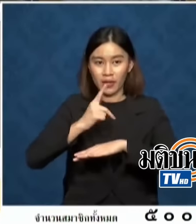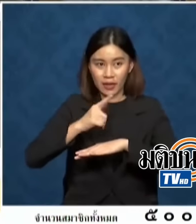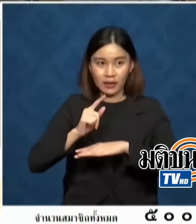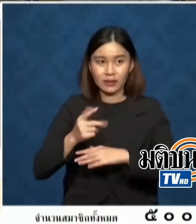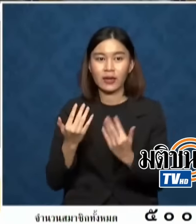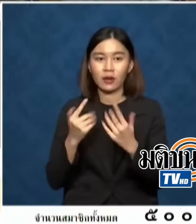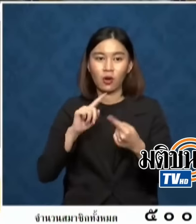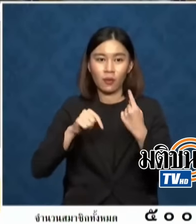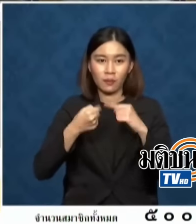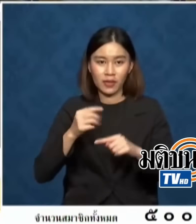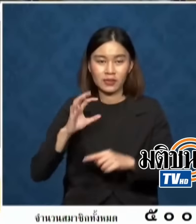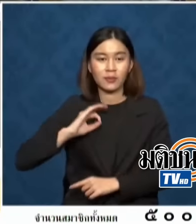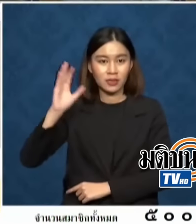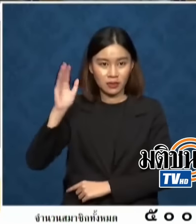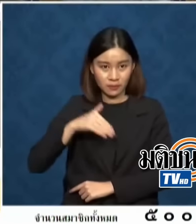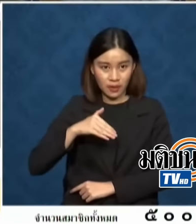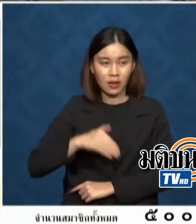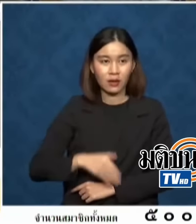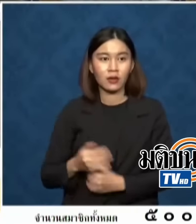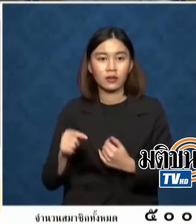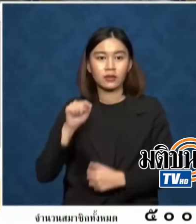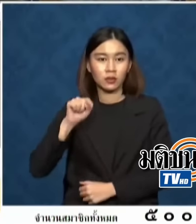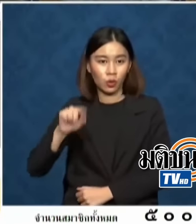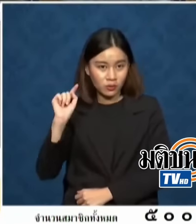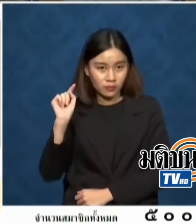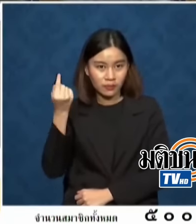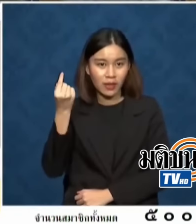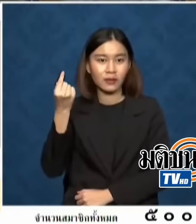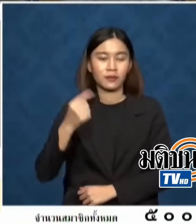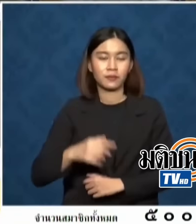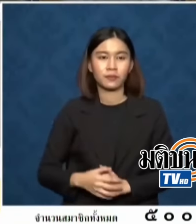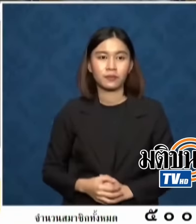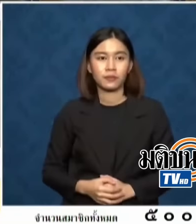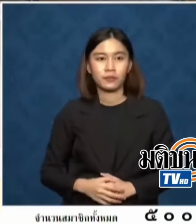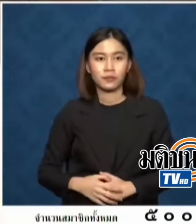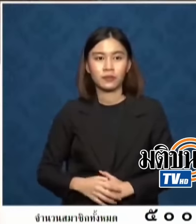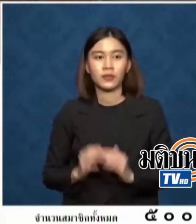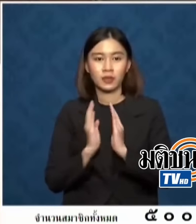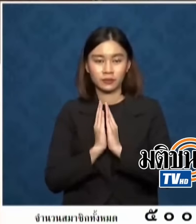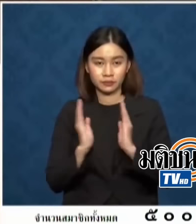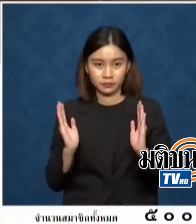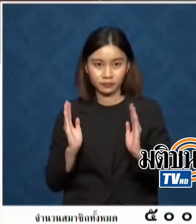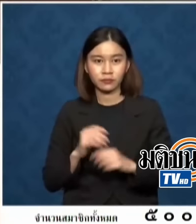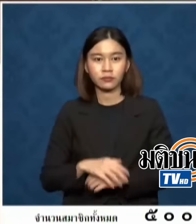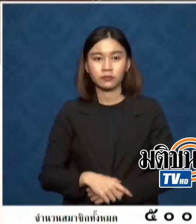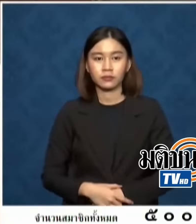ให้รอเพื่อนสมาชิกสักครู่นึงครับท่านประธานหรือกดออดอีกสักครั้งนึงก็ได้ครับท่านประธาน ขอบคุณครับ